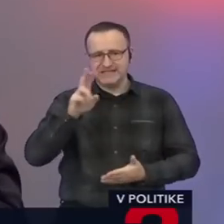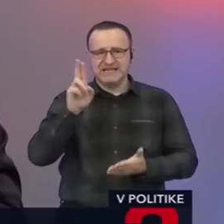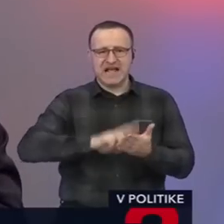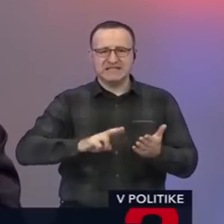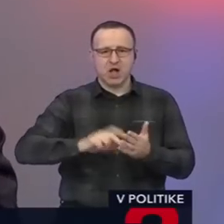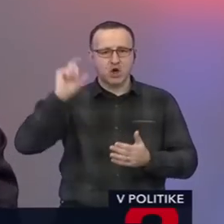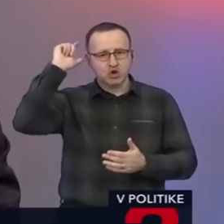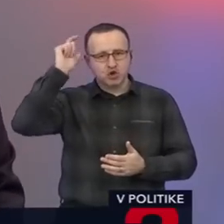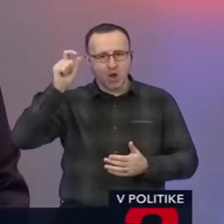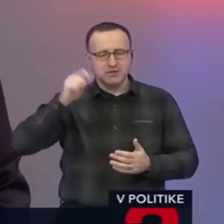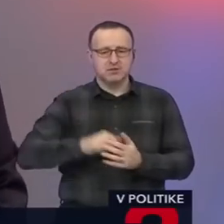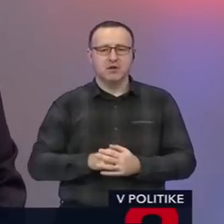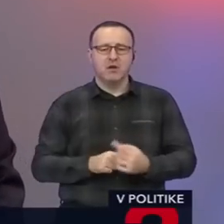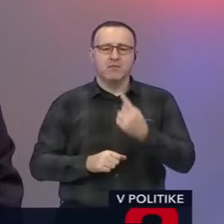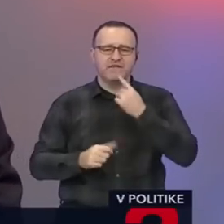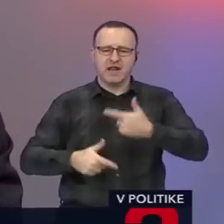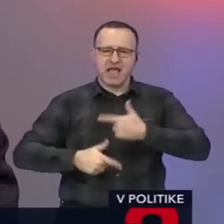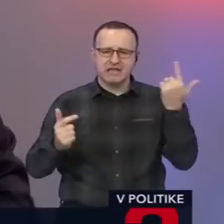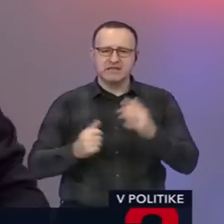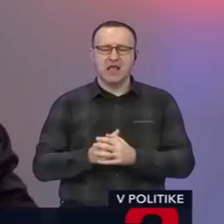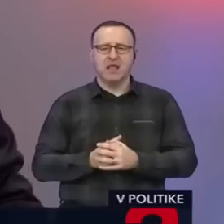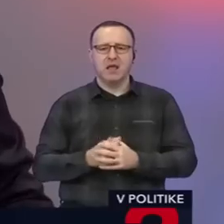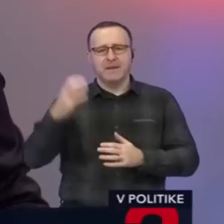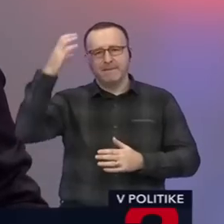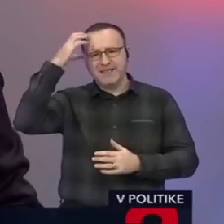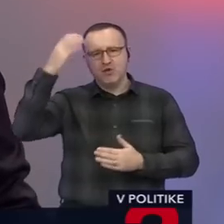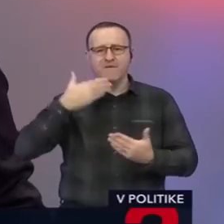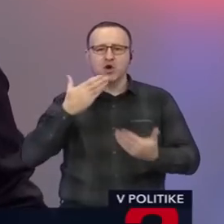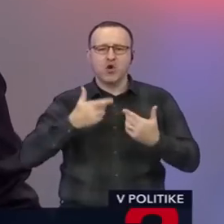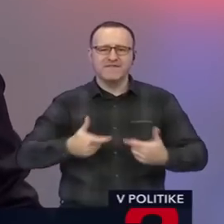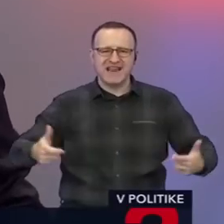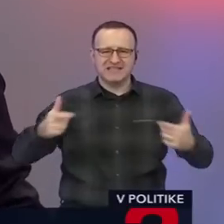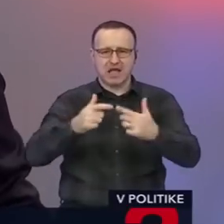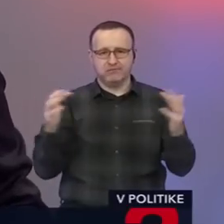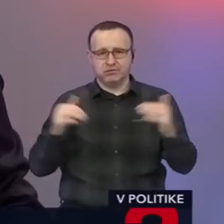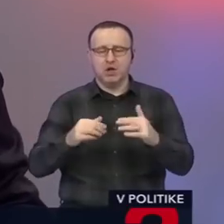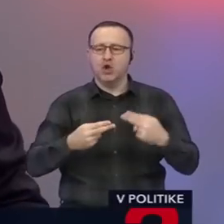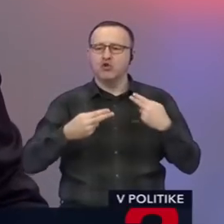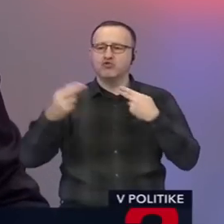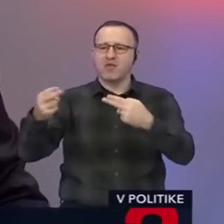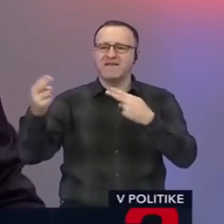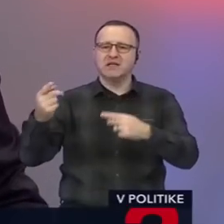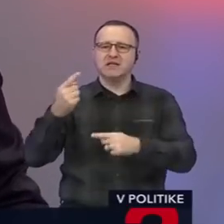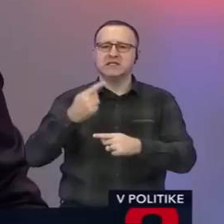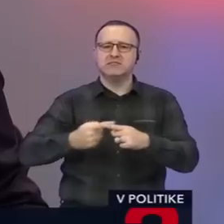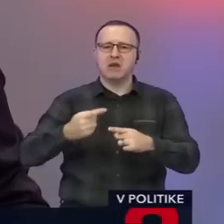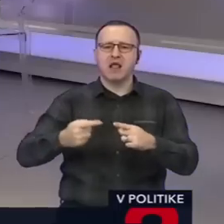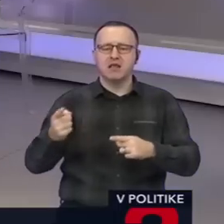Scholza, ktorý jasne povedal na Mníchovskej konferencii tento týždeň, že dodávky zbraní vojnu